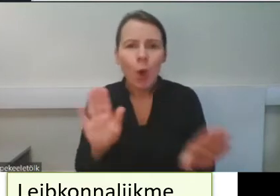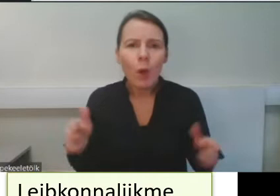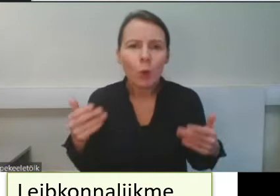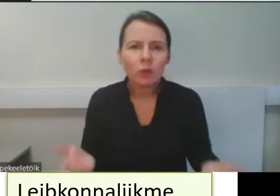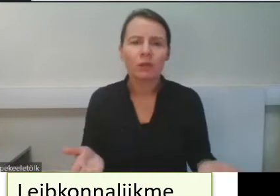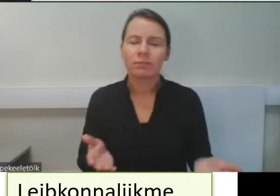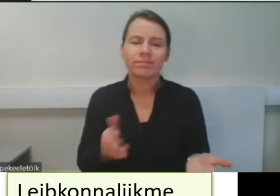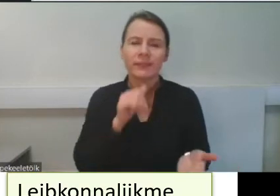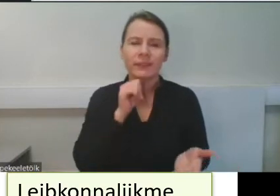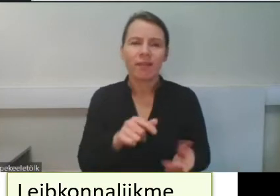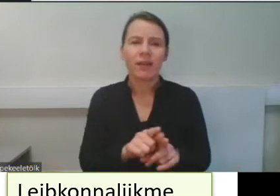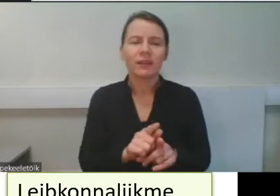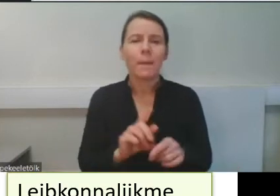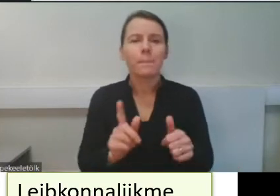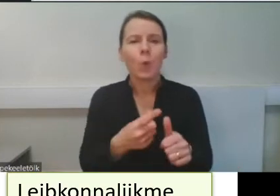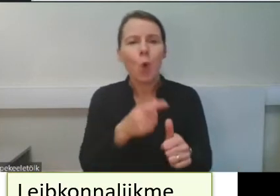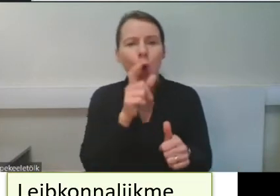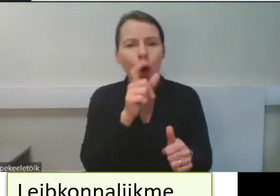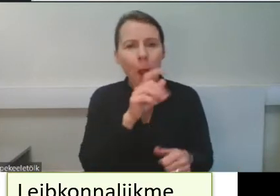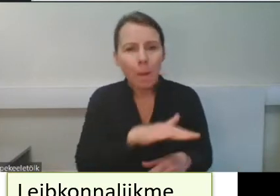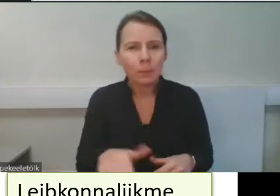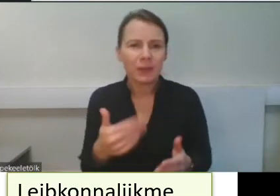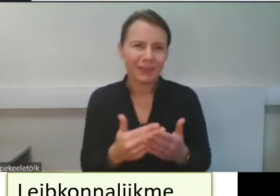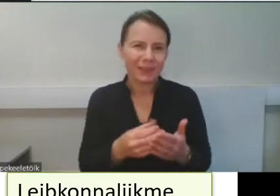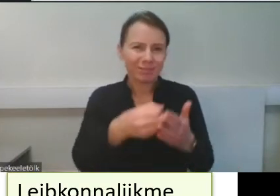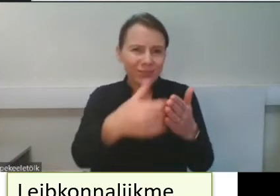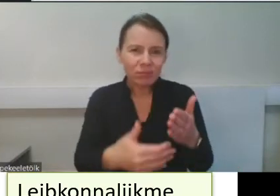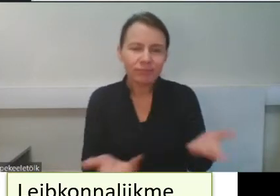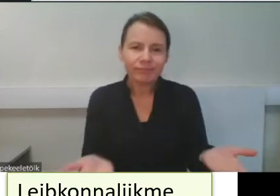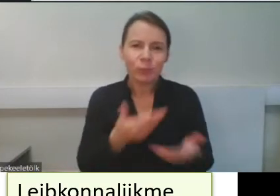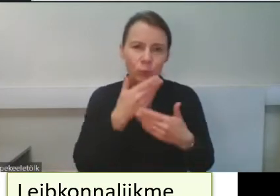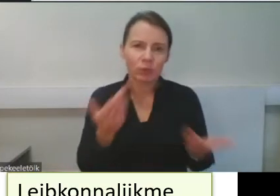või pereliige, kes vanema seas vajab näiteks